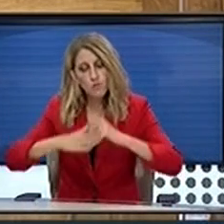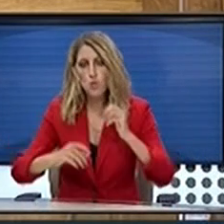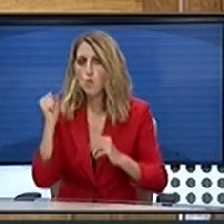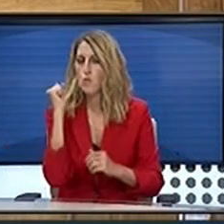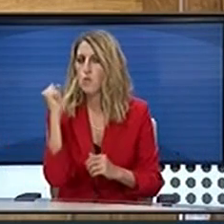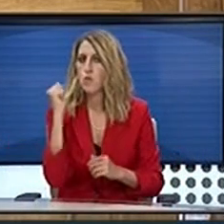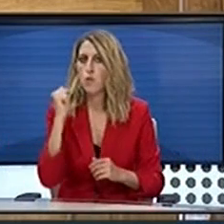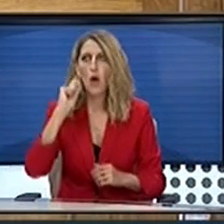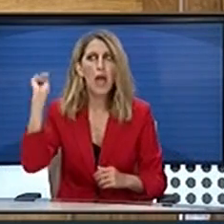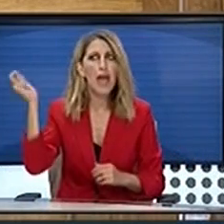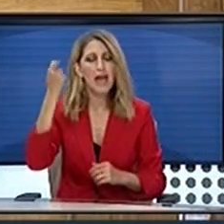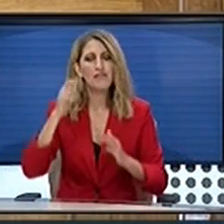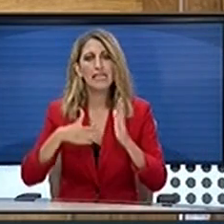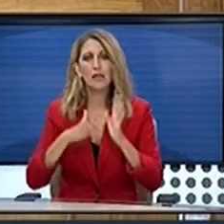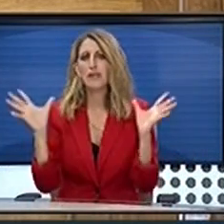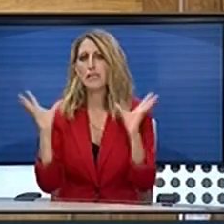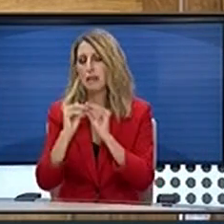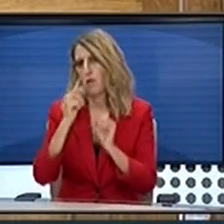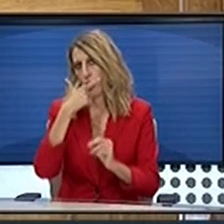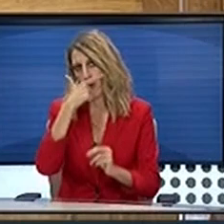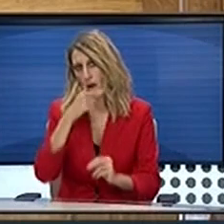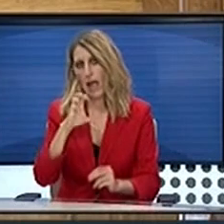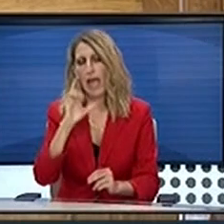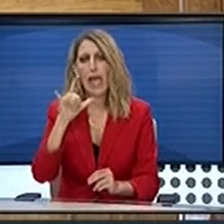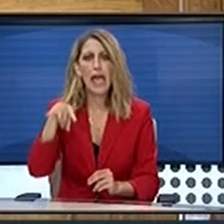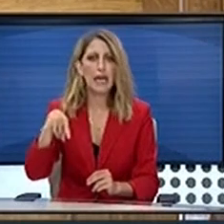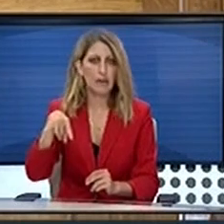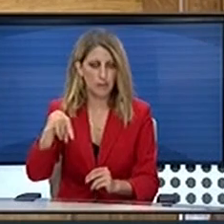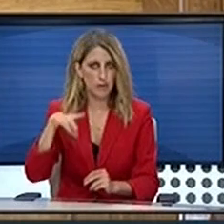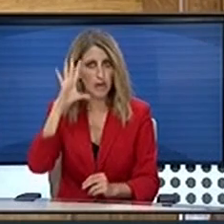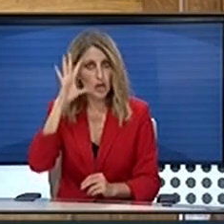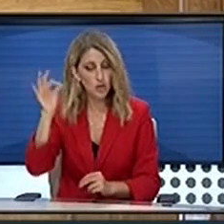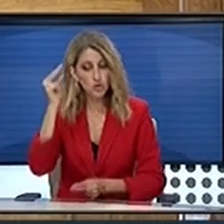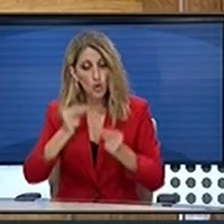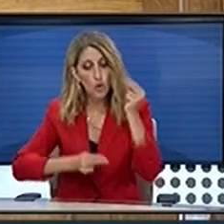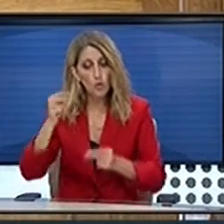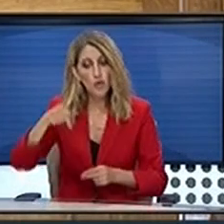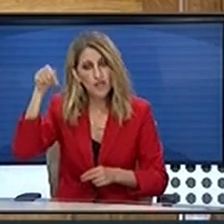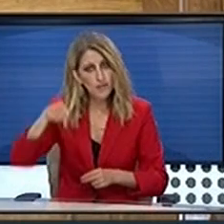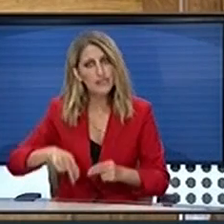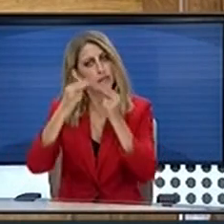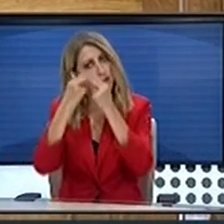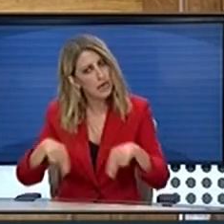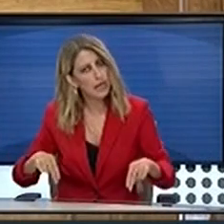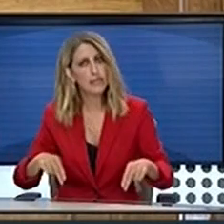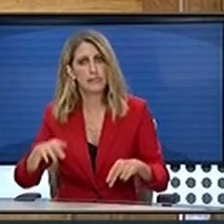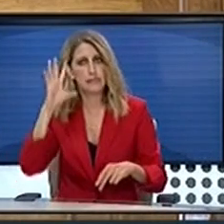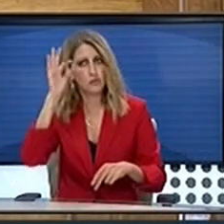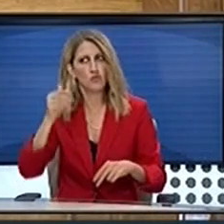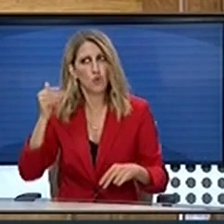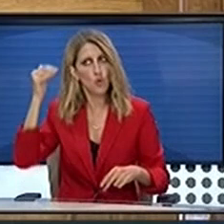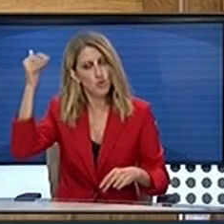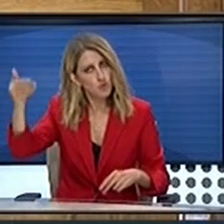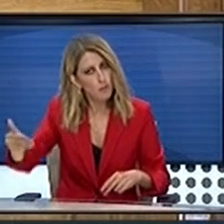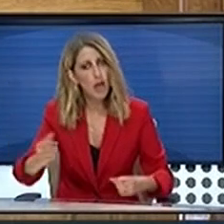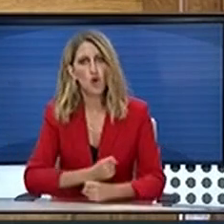οποία αναμφισβήτητα υπάρχουν σήμερα, αλλά και σε αυτά που μπορεί να προκύψουν αύριο. Τοποθέτηση άλλωστε